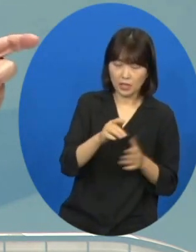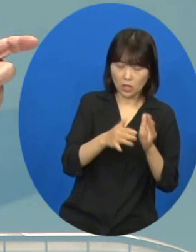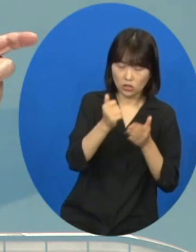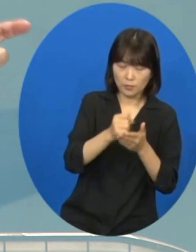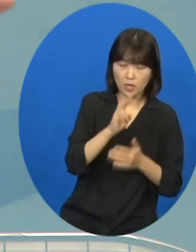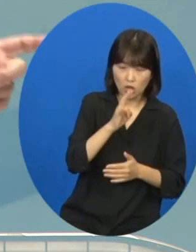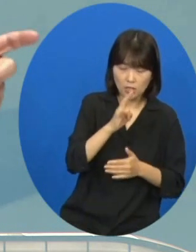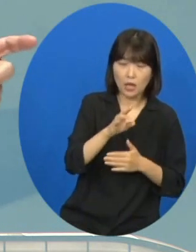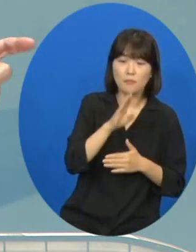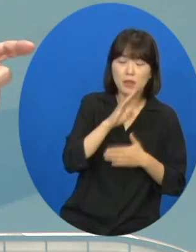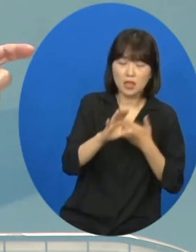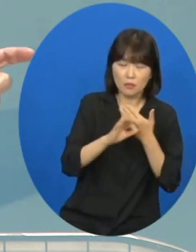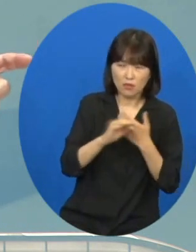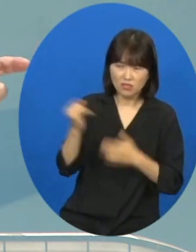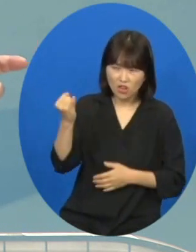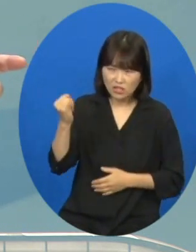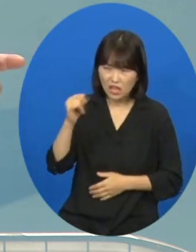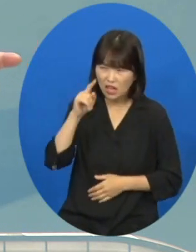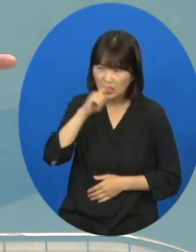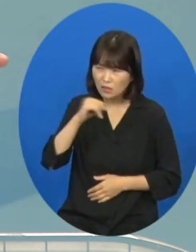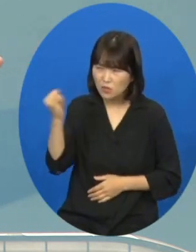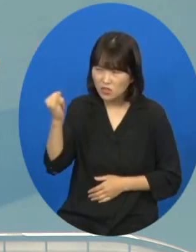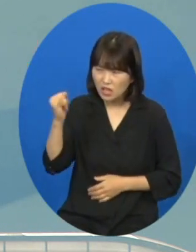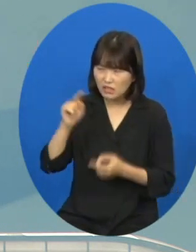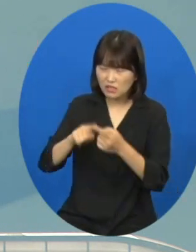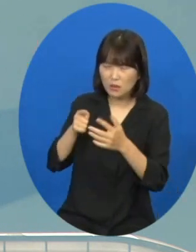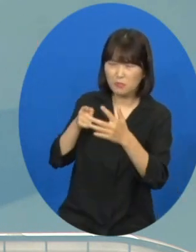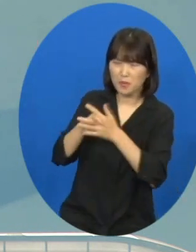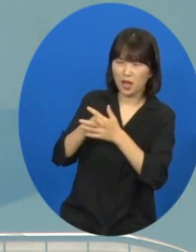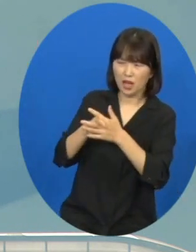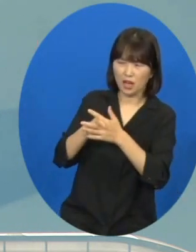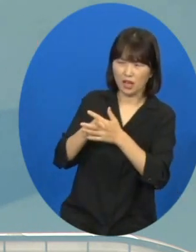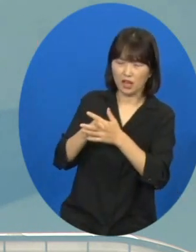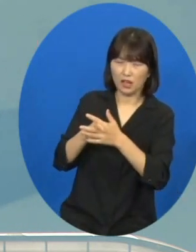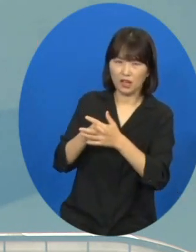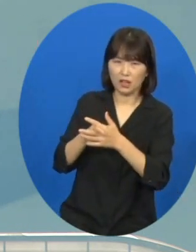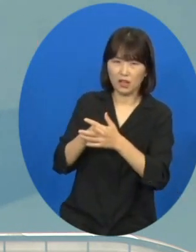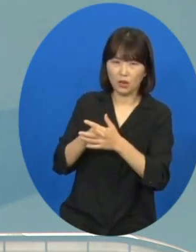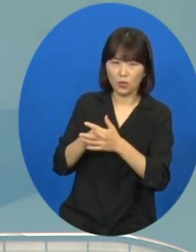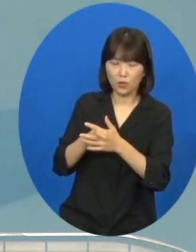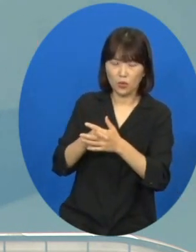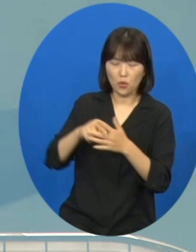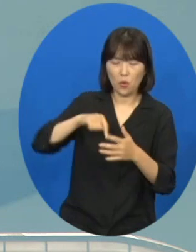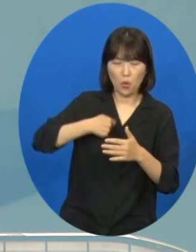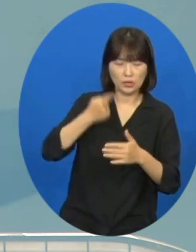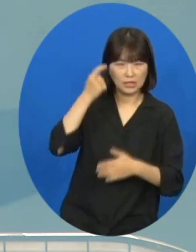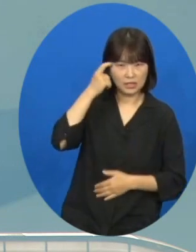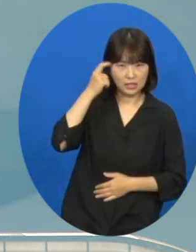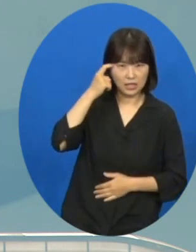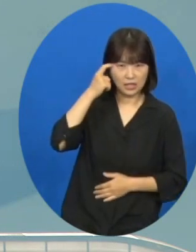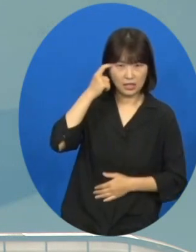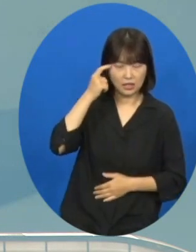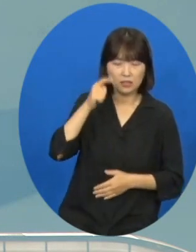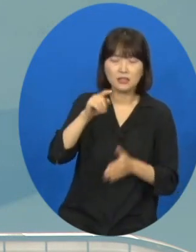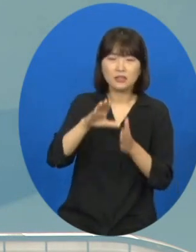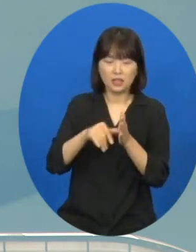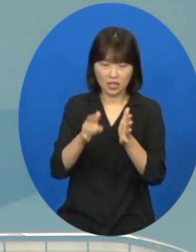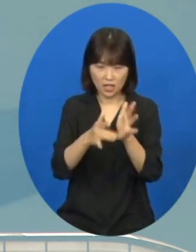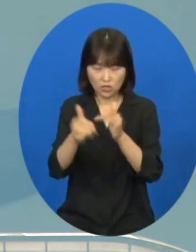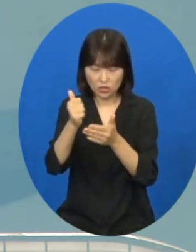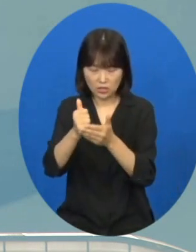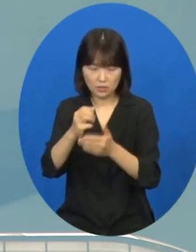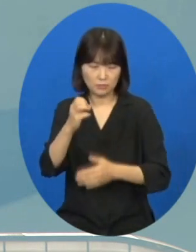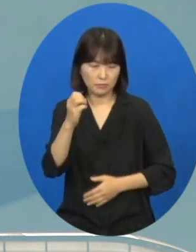나쁜 여잔지를 알 거다. 이러고 생각을 하고 있는 겁니다. 그때 예수님께서